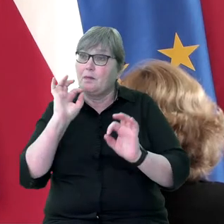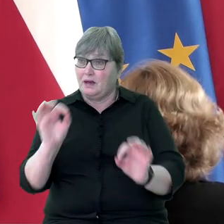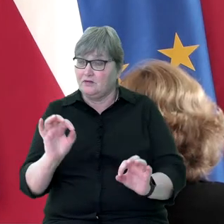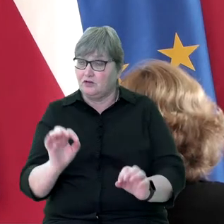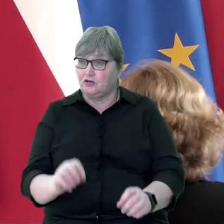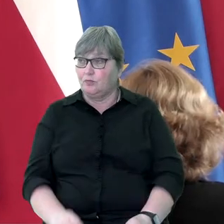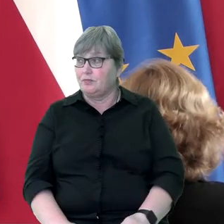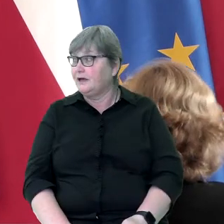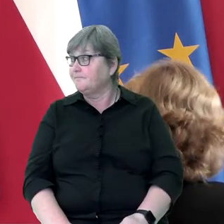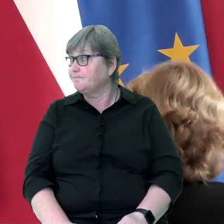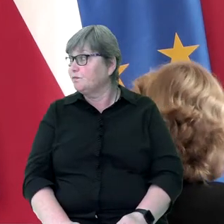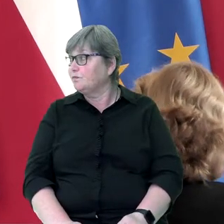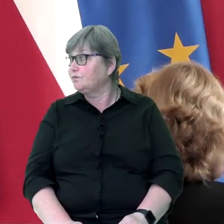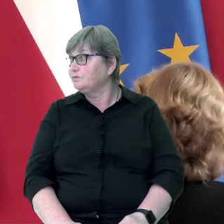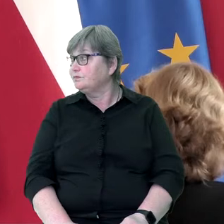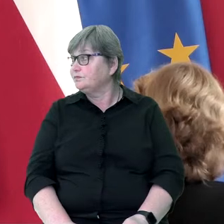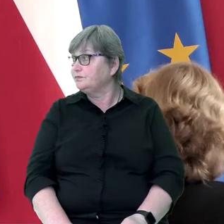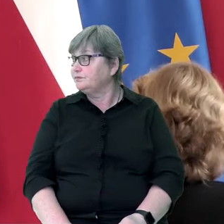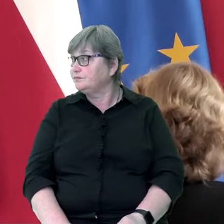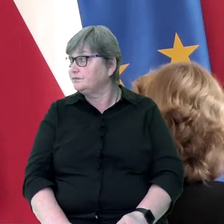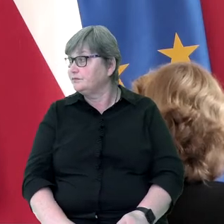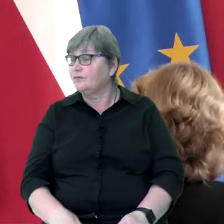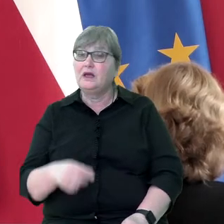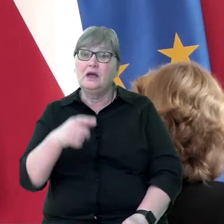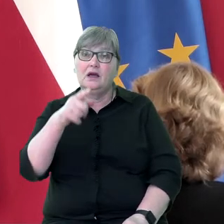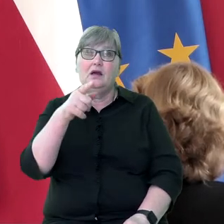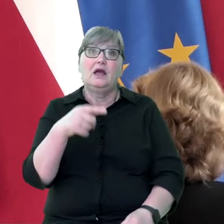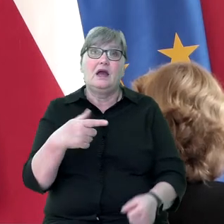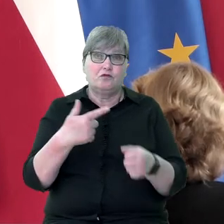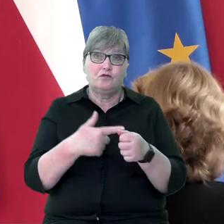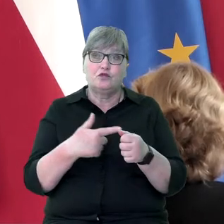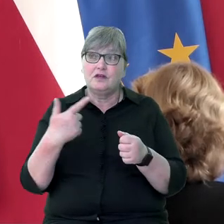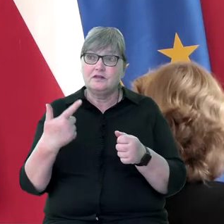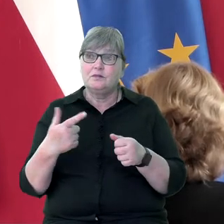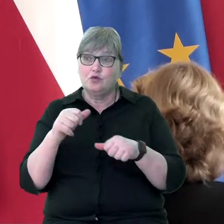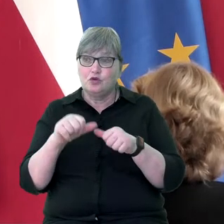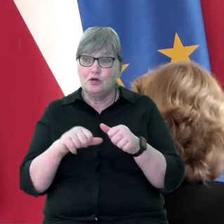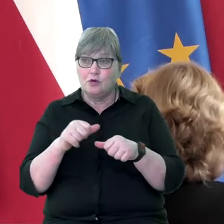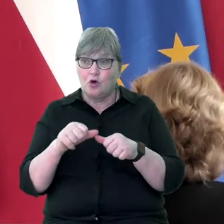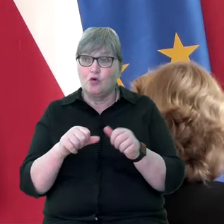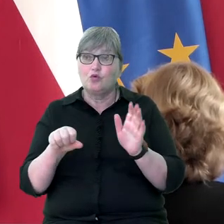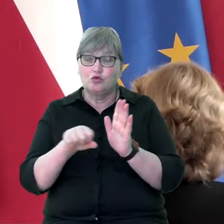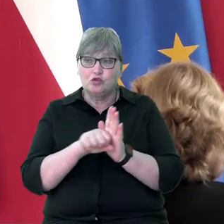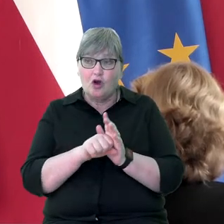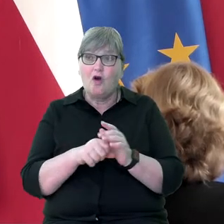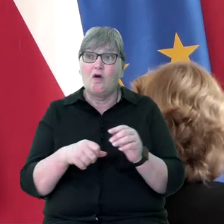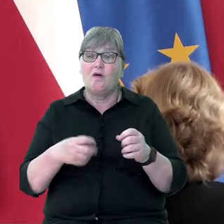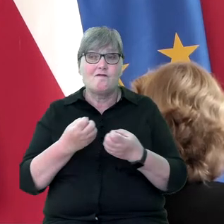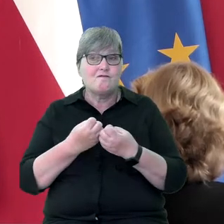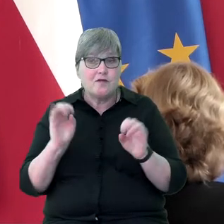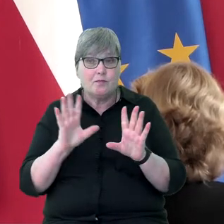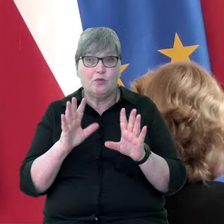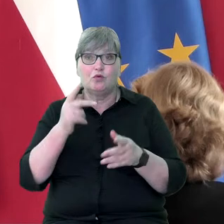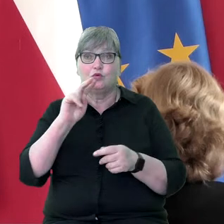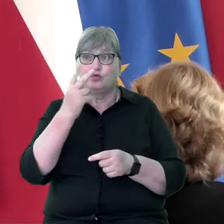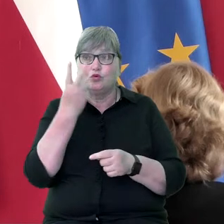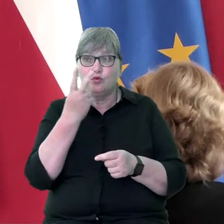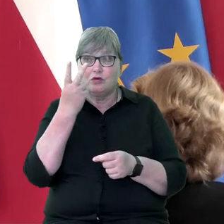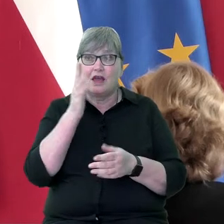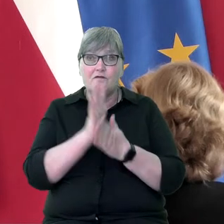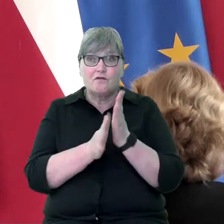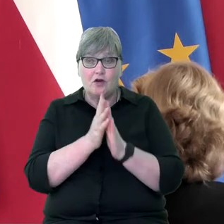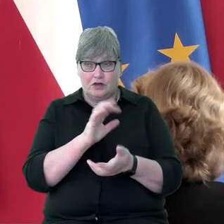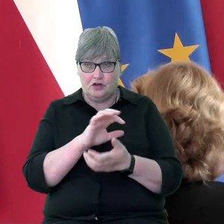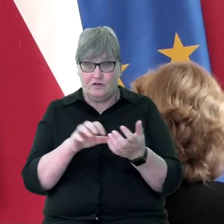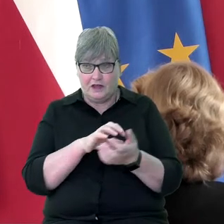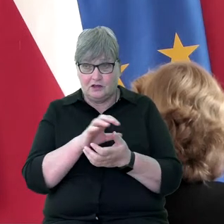Pragmatyka służbowa z 1922 roku do wybuchu II wojny światowej była zmieniana